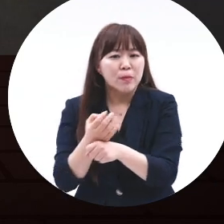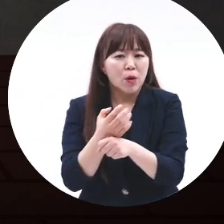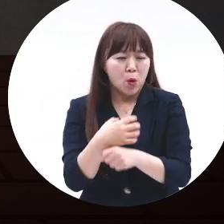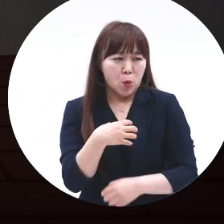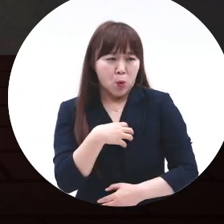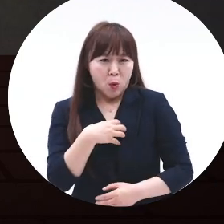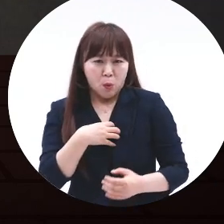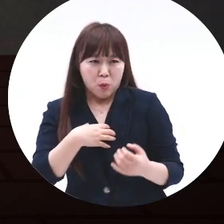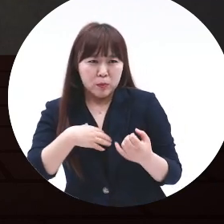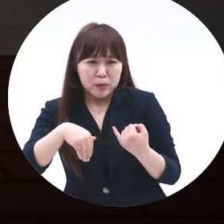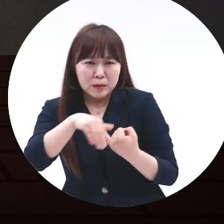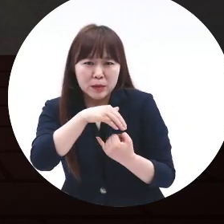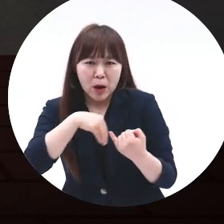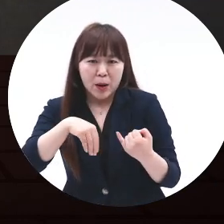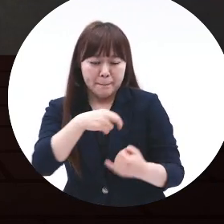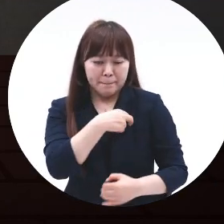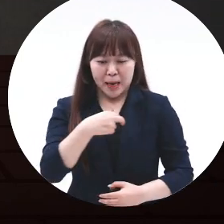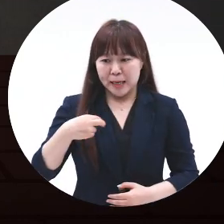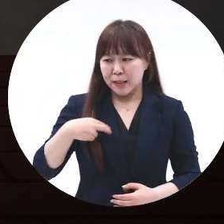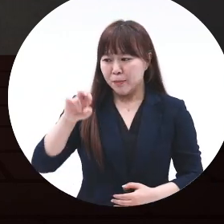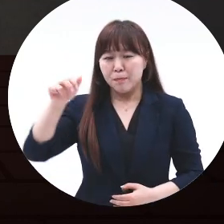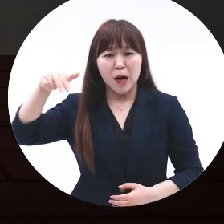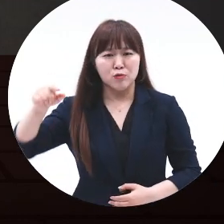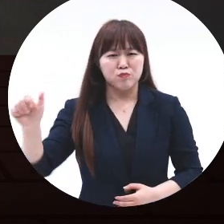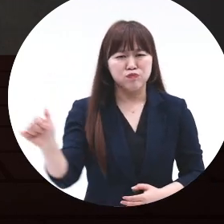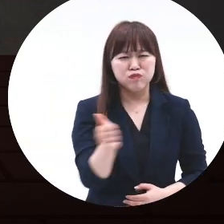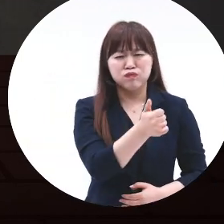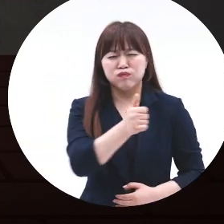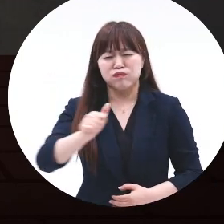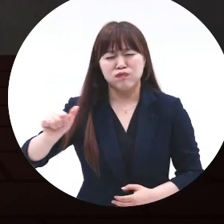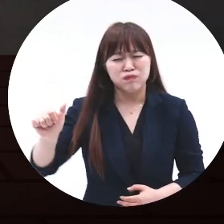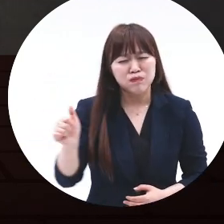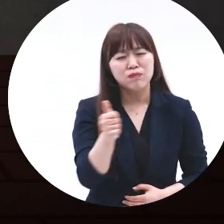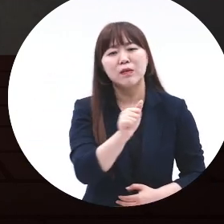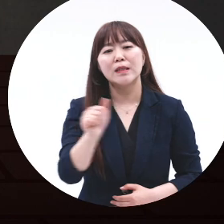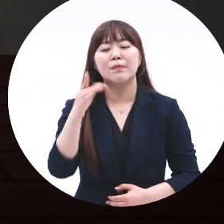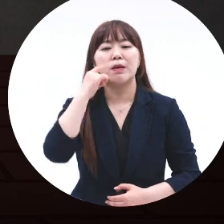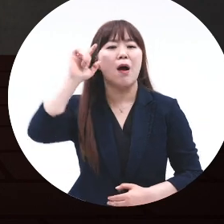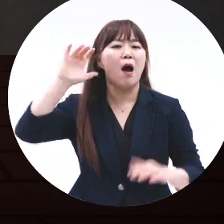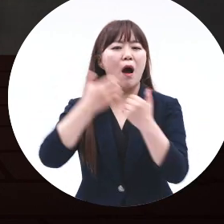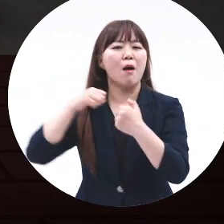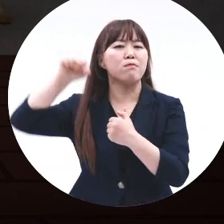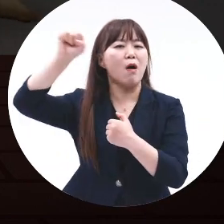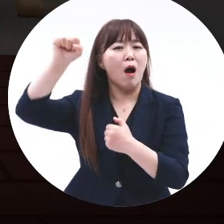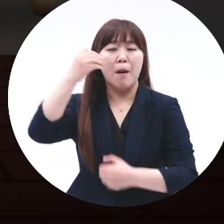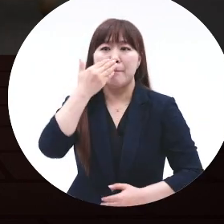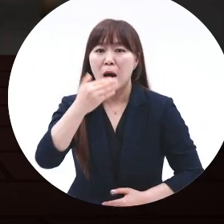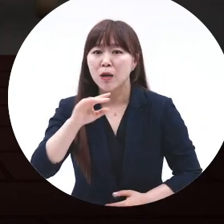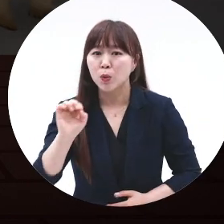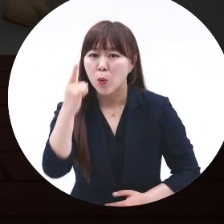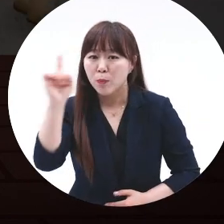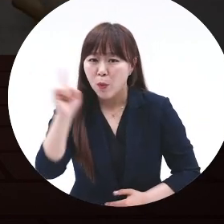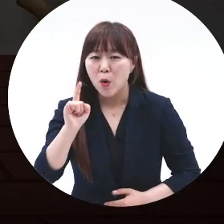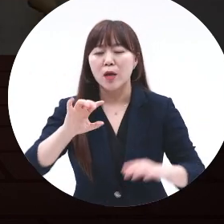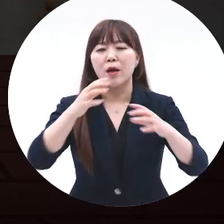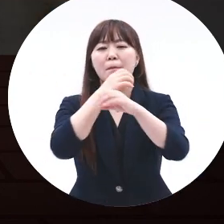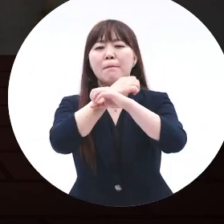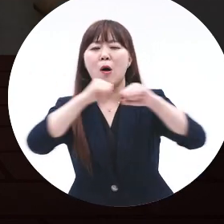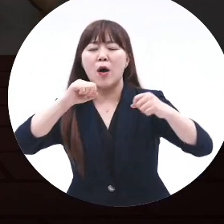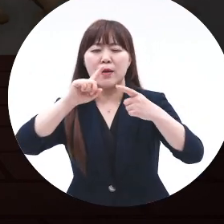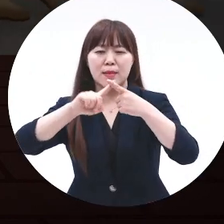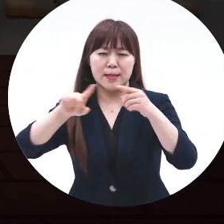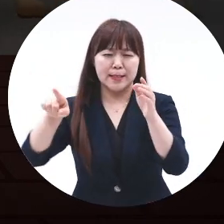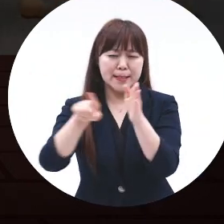위험에 노출된 생활과 베이징에서 만주를 오가는 삶의 연속이었지만 항일투쟁을 이어갈 수 있었던 것은 독립운동에